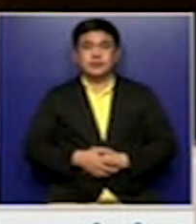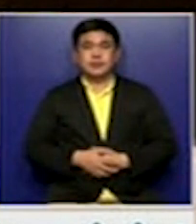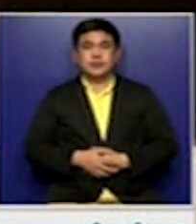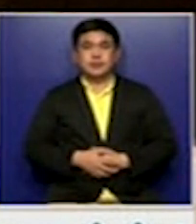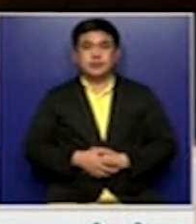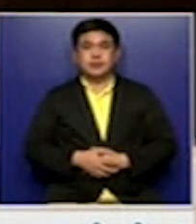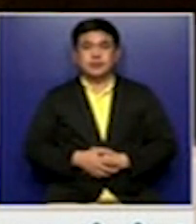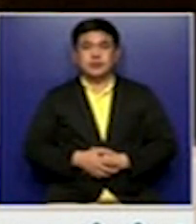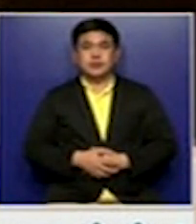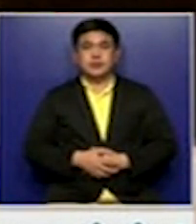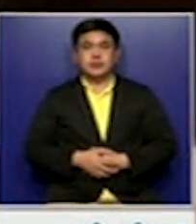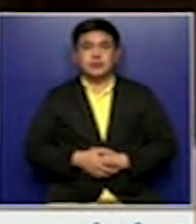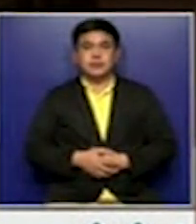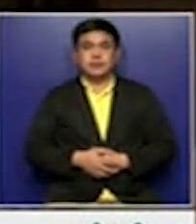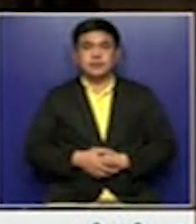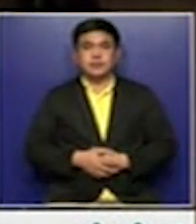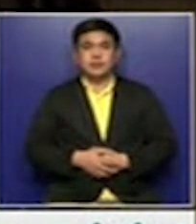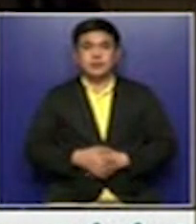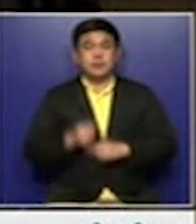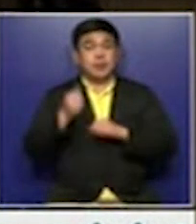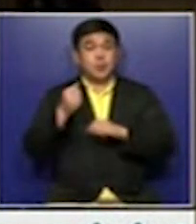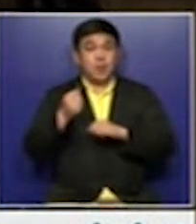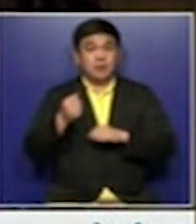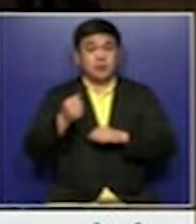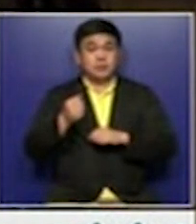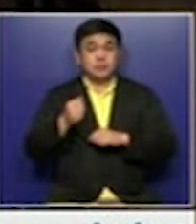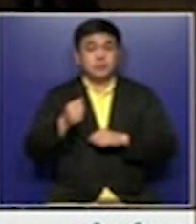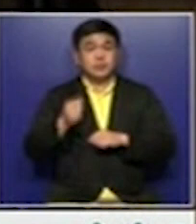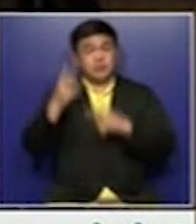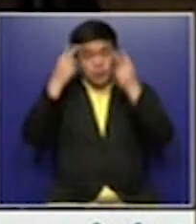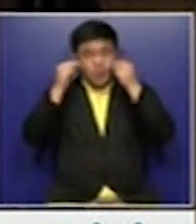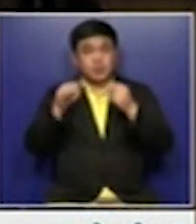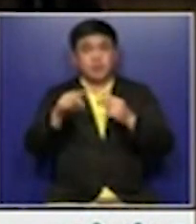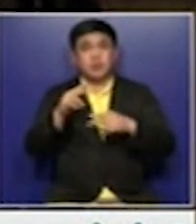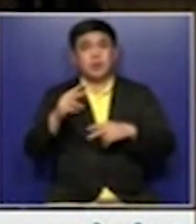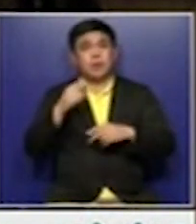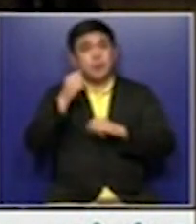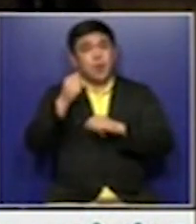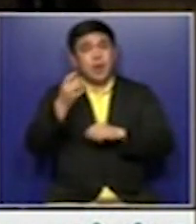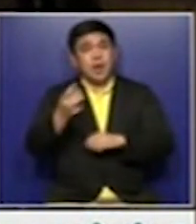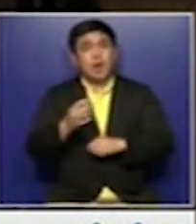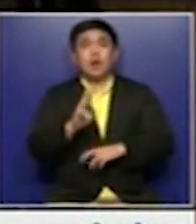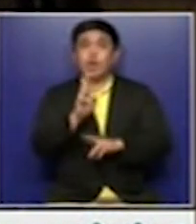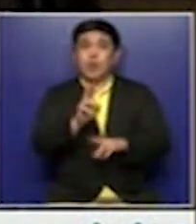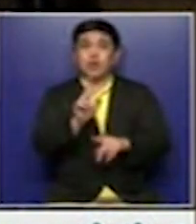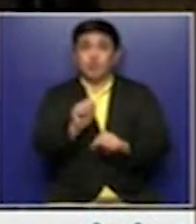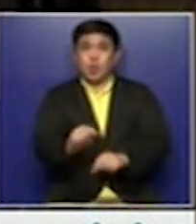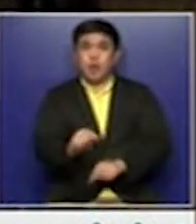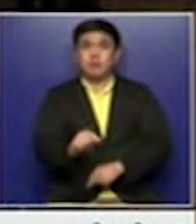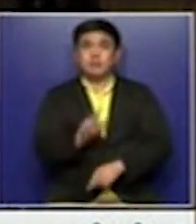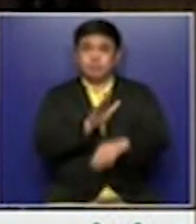งค่ะ พาดพิง ประท้วงท่านนายกรัฐมนตรีค่ะเมื่อกี้ที่ท่านนายกรัฐมนตรีพูดว่าระวังตัวไว้ด้วยก็แล้